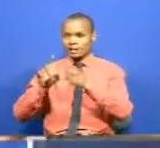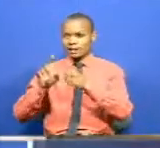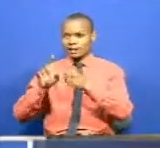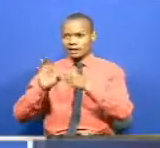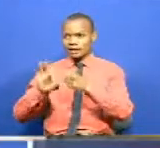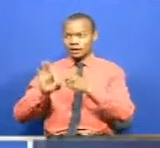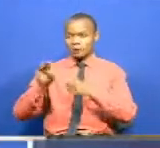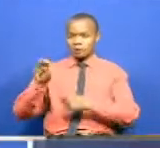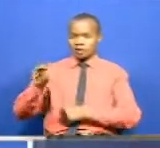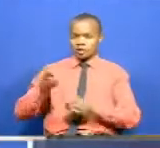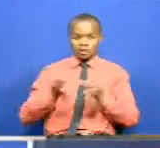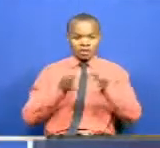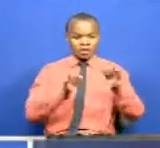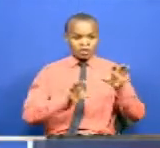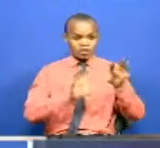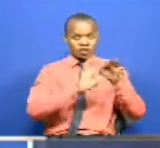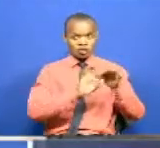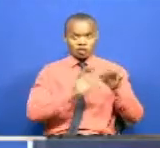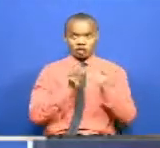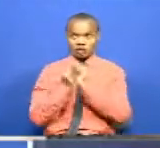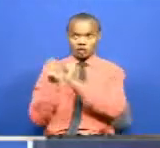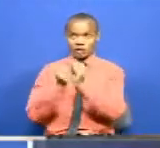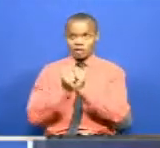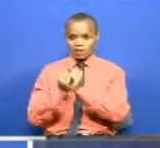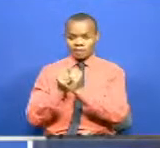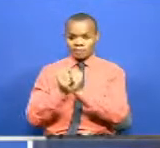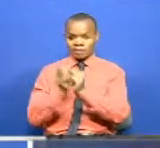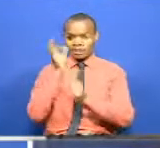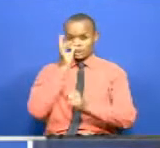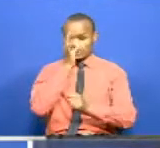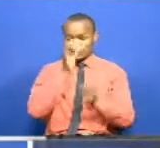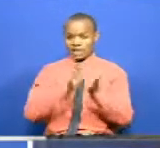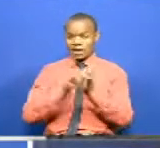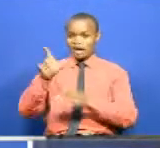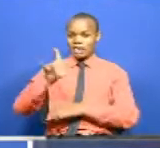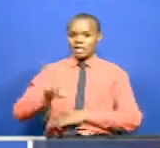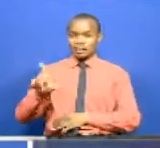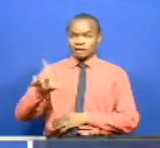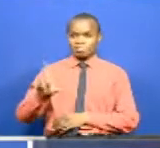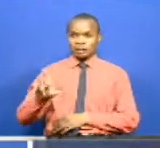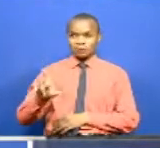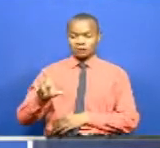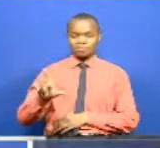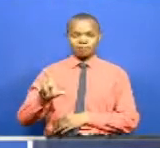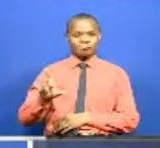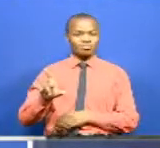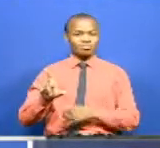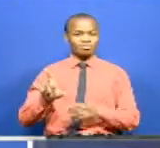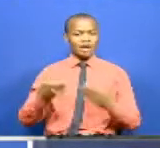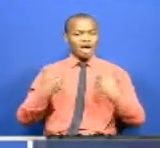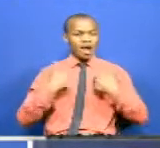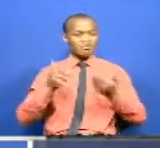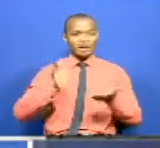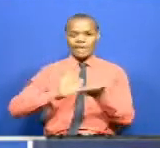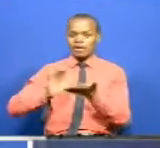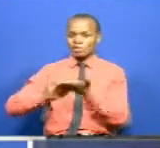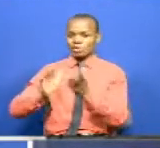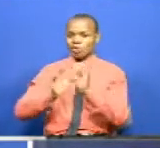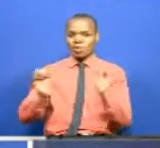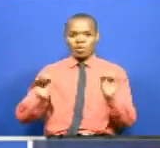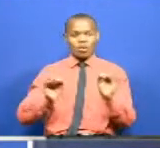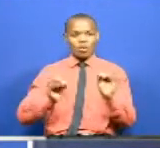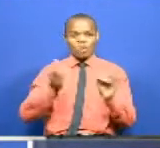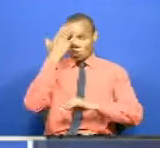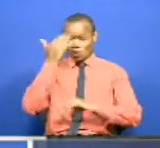you combine together with Nyeri and Laikipia, there will be no reason why you should not be one of the